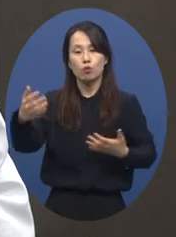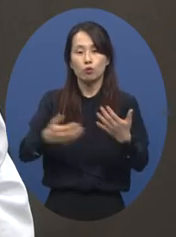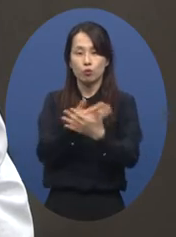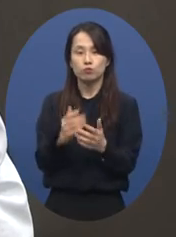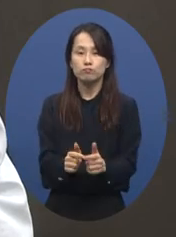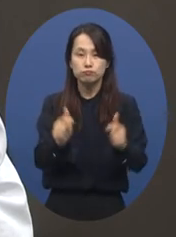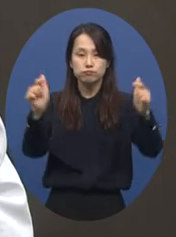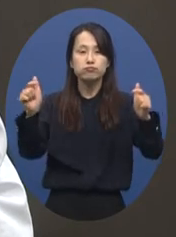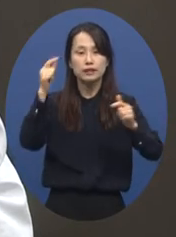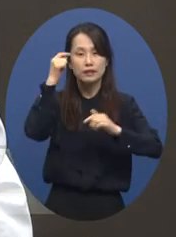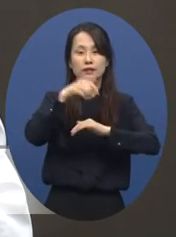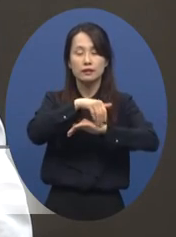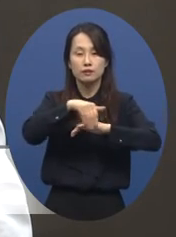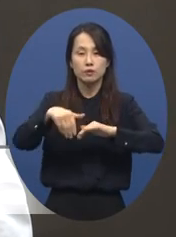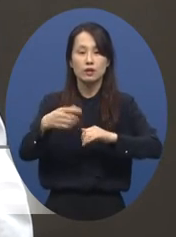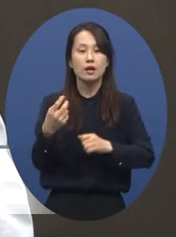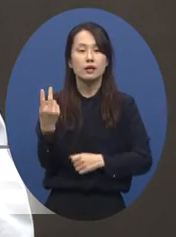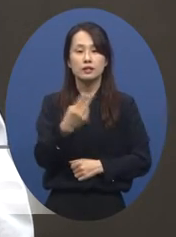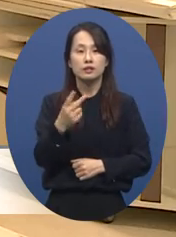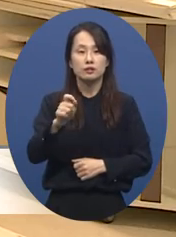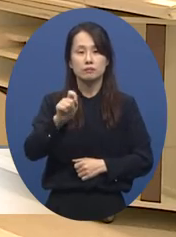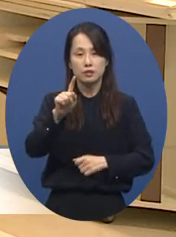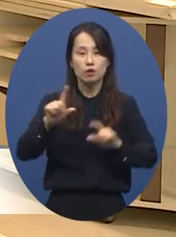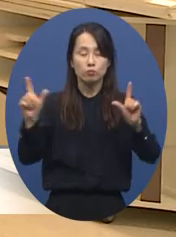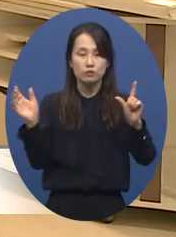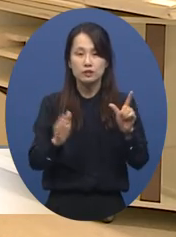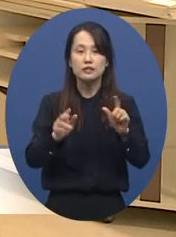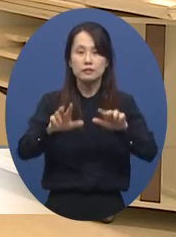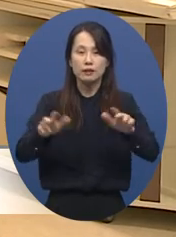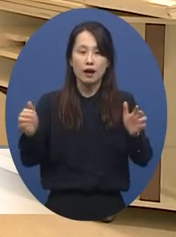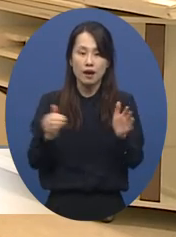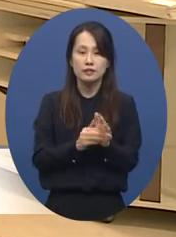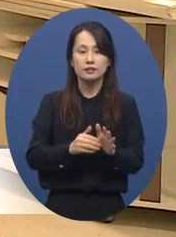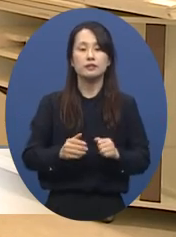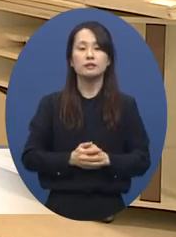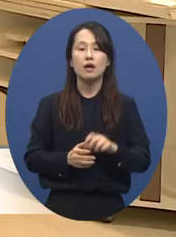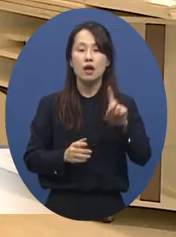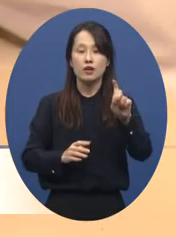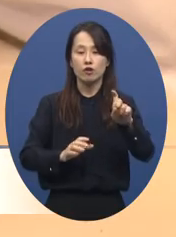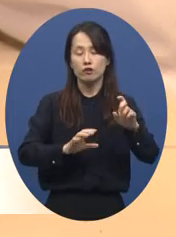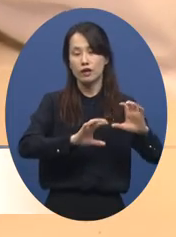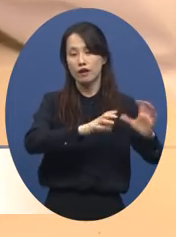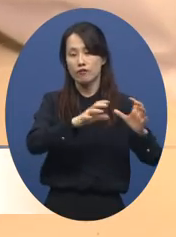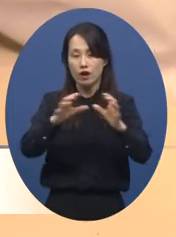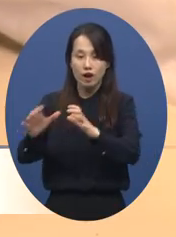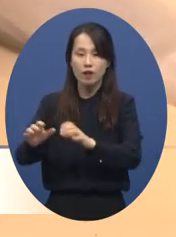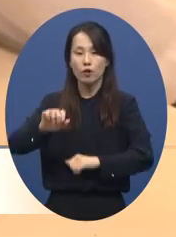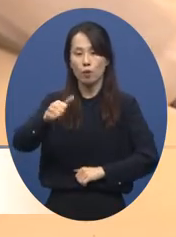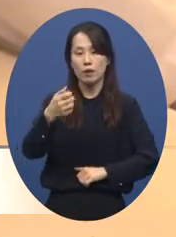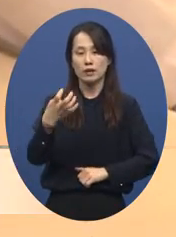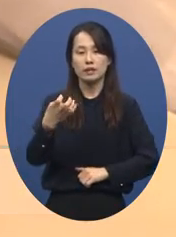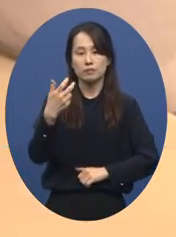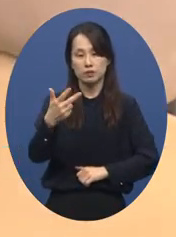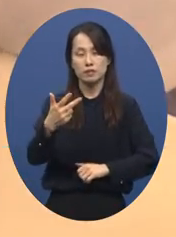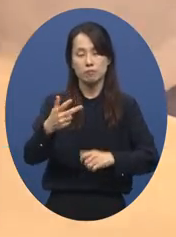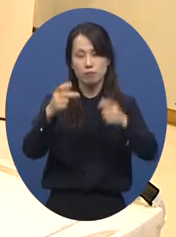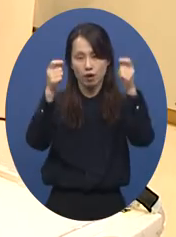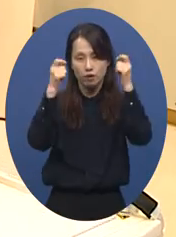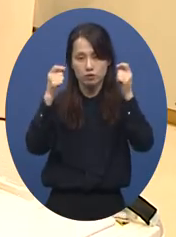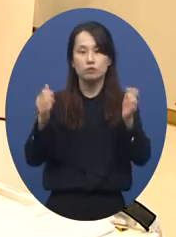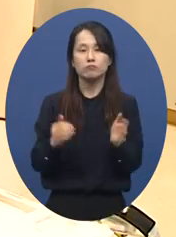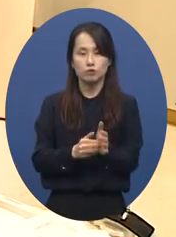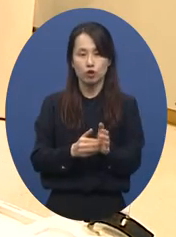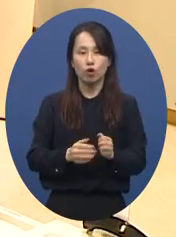계획입니다 티나 2011년부터 지금까지 경우도 가 배출한 의류 연수생 은 총 10개국 500만 7명